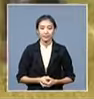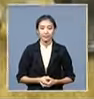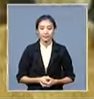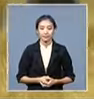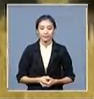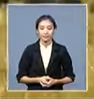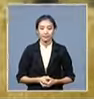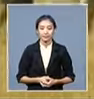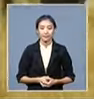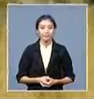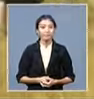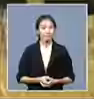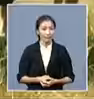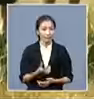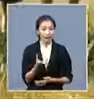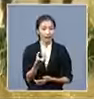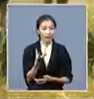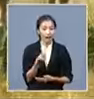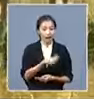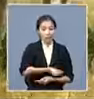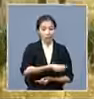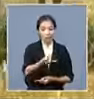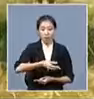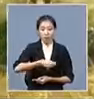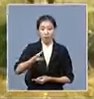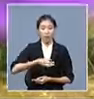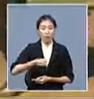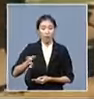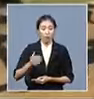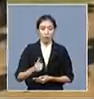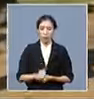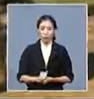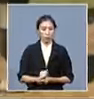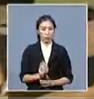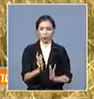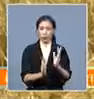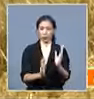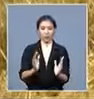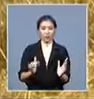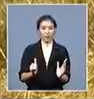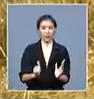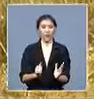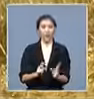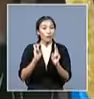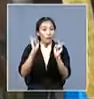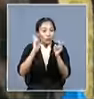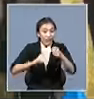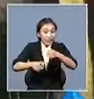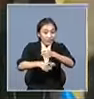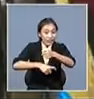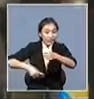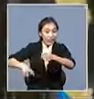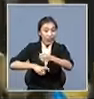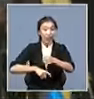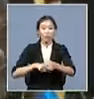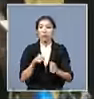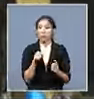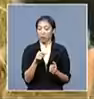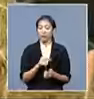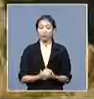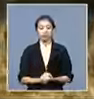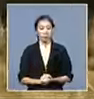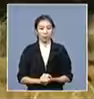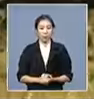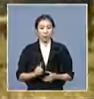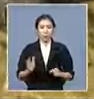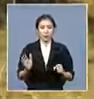ต้นหวานก็แซ่บสะเทือนคันนาไปหนหนึ่งแล้วมาวันเกี่ยวน้องๆมอมหาสารคามเบิ้ลจัดเต็มมาแบ